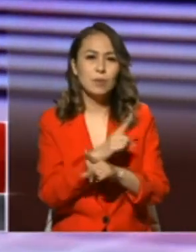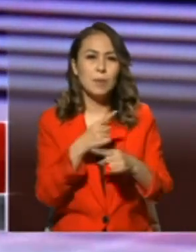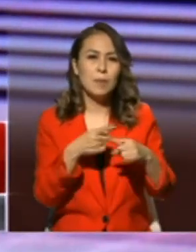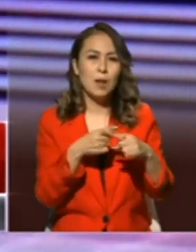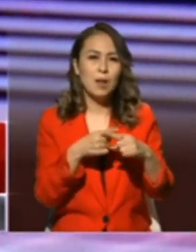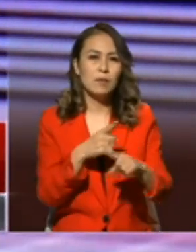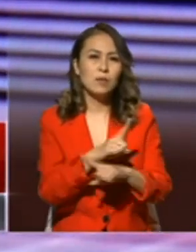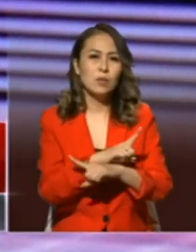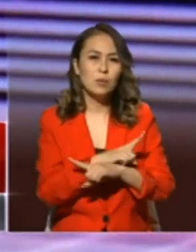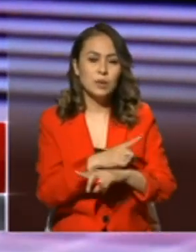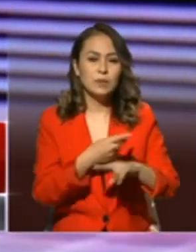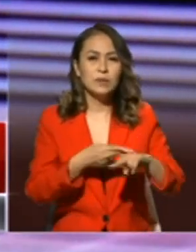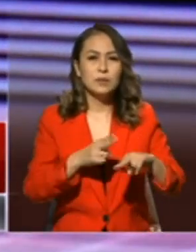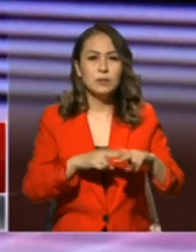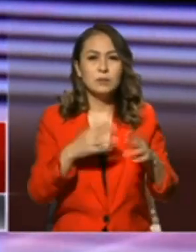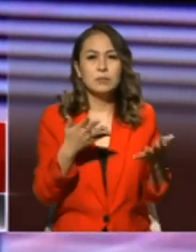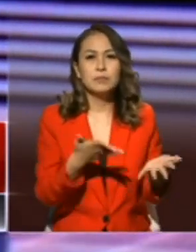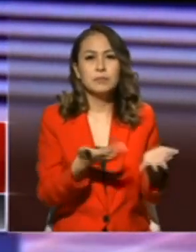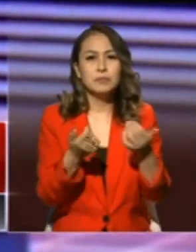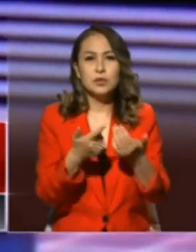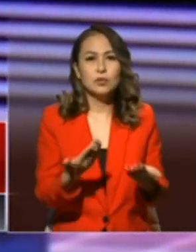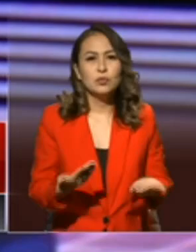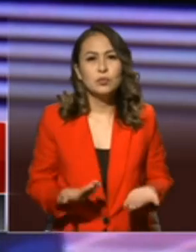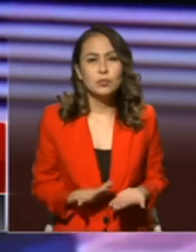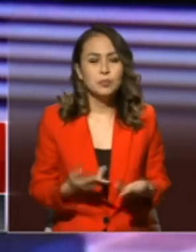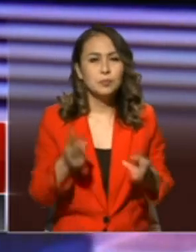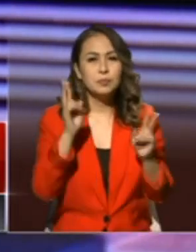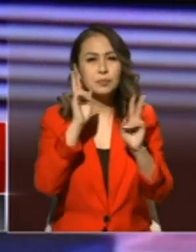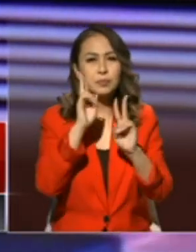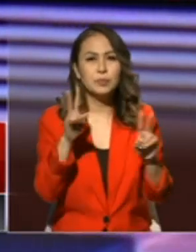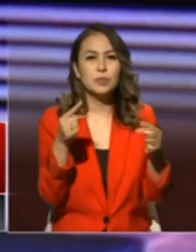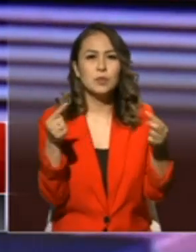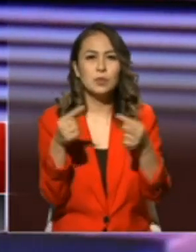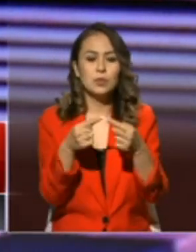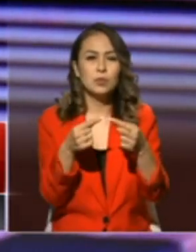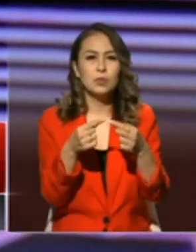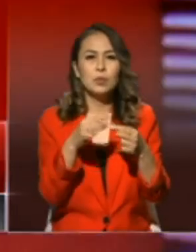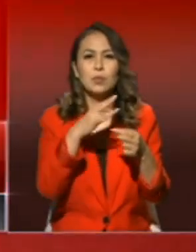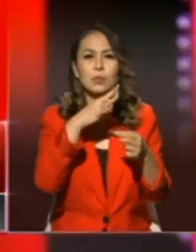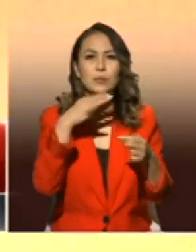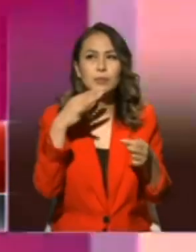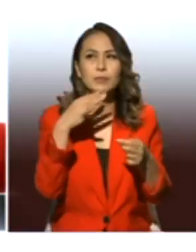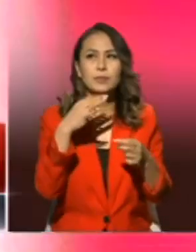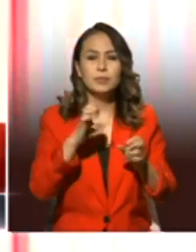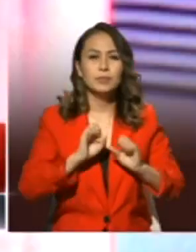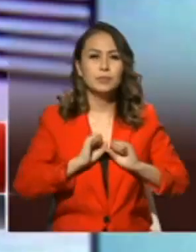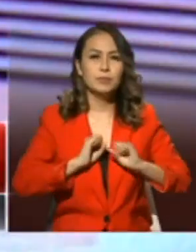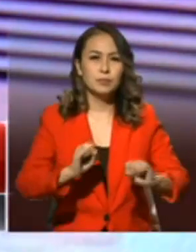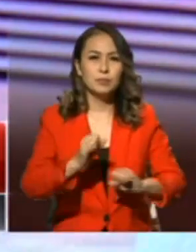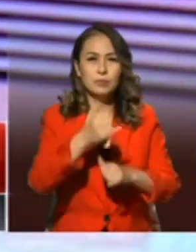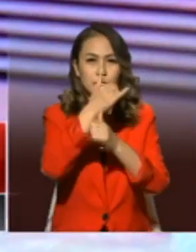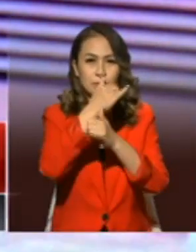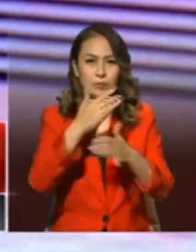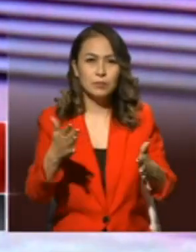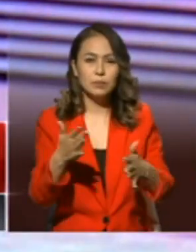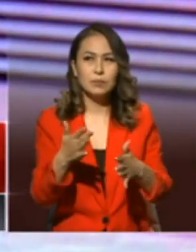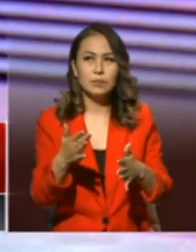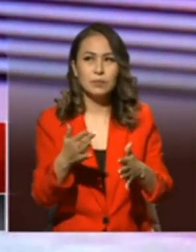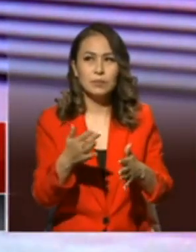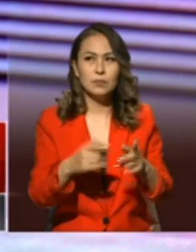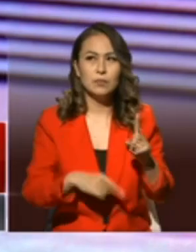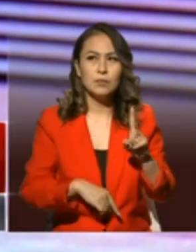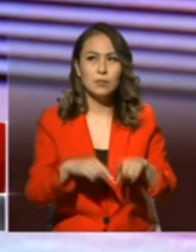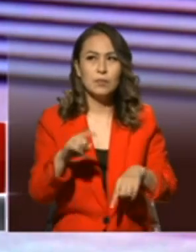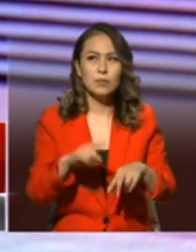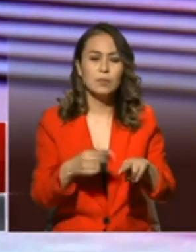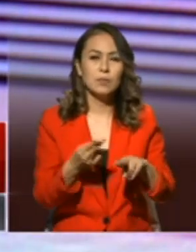Ол алғаннан кейін одан кейінгі өмірі уже не болады белгілі. Ал көп адамдар батылдар бара бермейді, туыстық